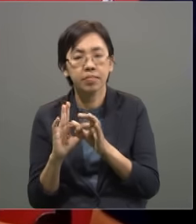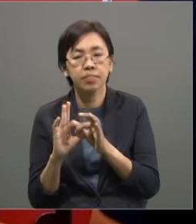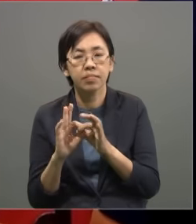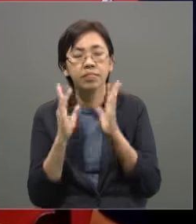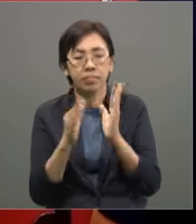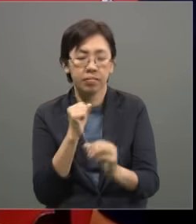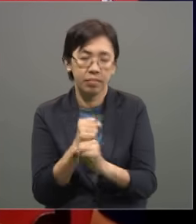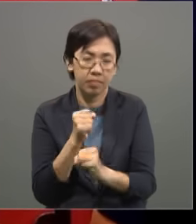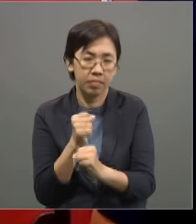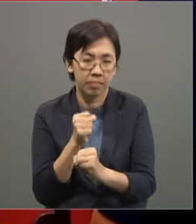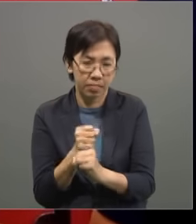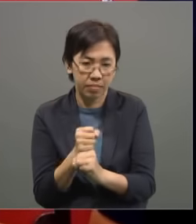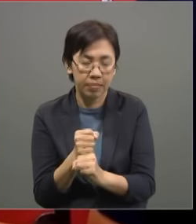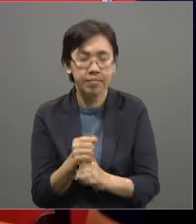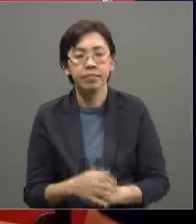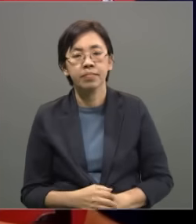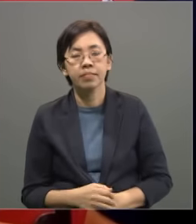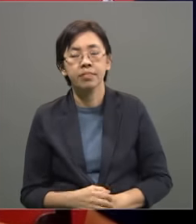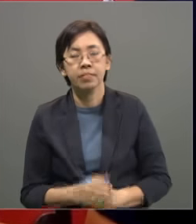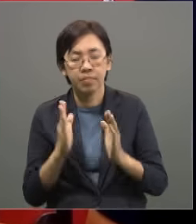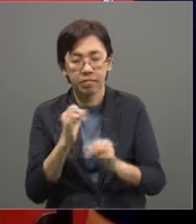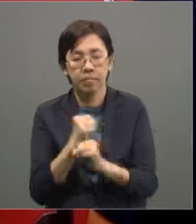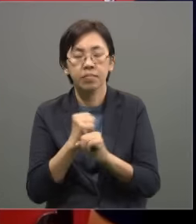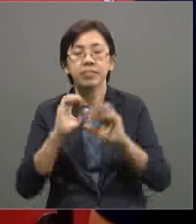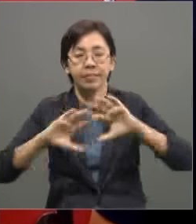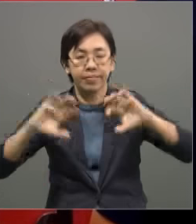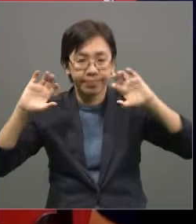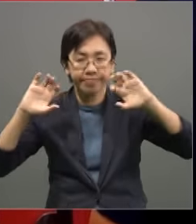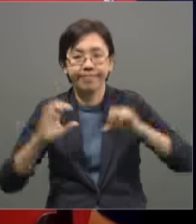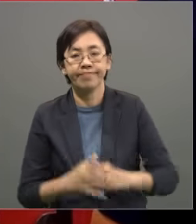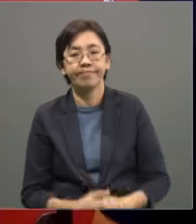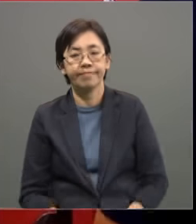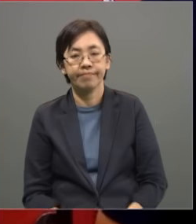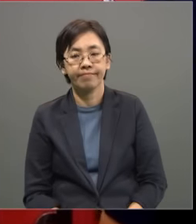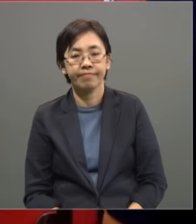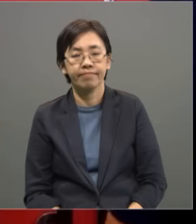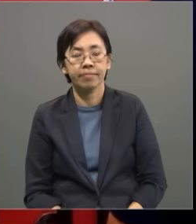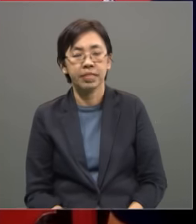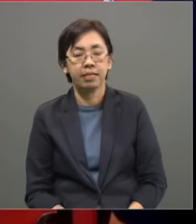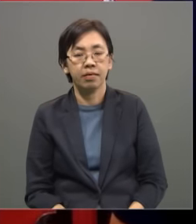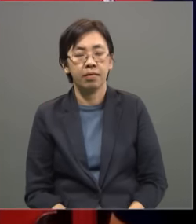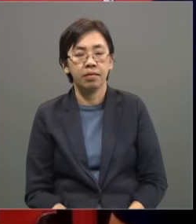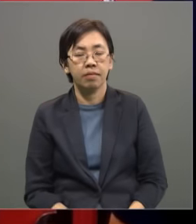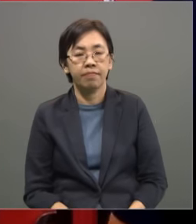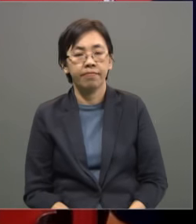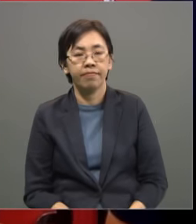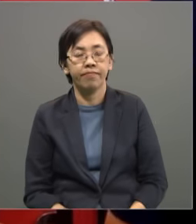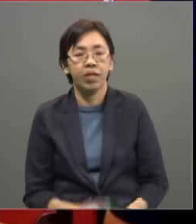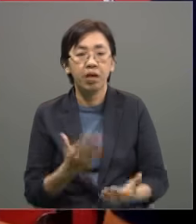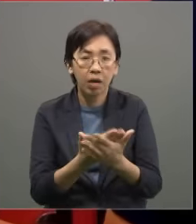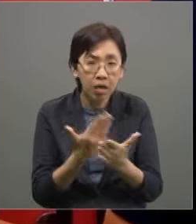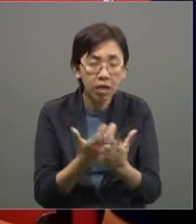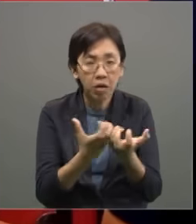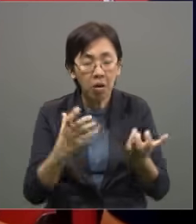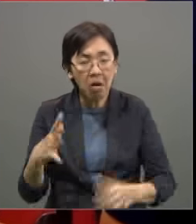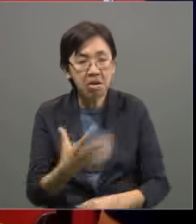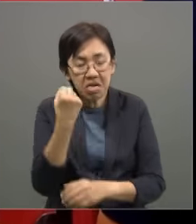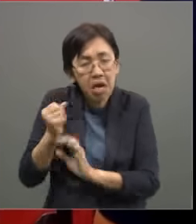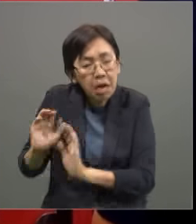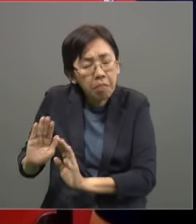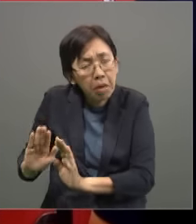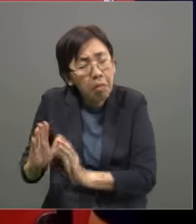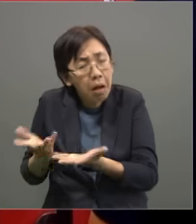เจ้าหน้าที่รัฐนะครับ ในส่วนของการอายัดทรัพย์สินล่ะคะตรงนี้มีความคืบหน้าอย่างไรบ้